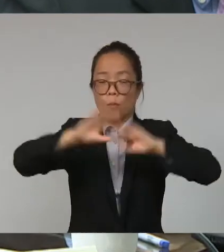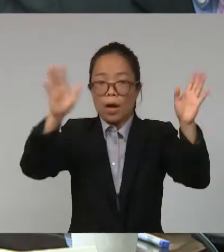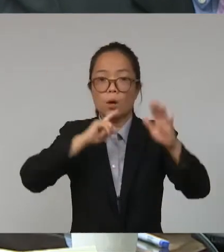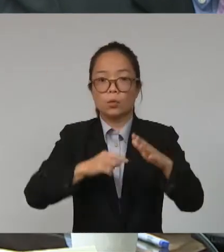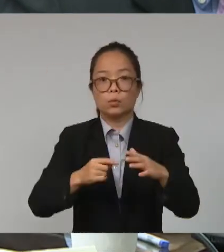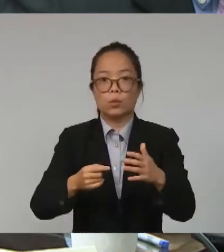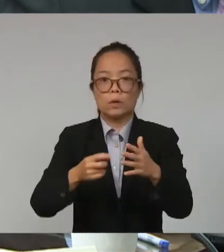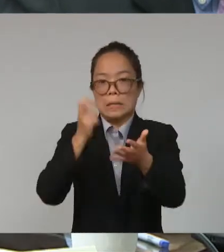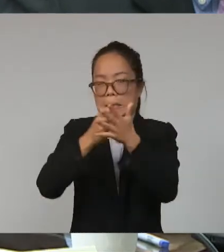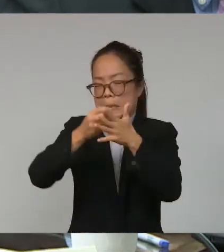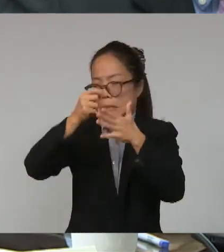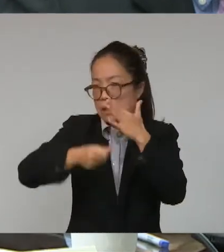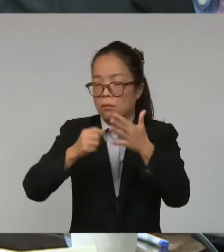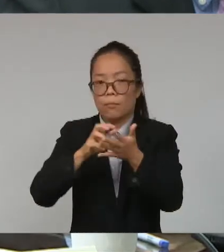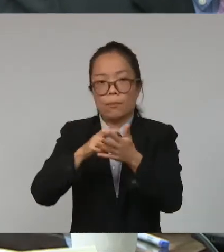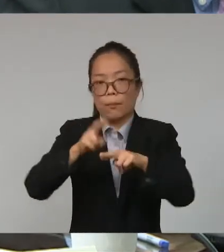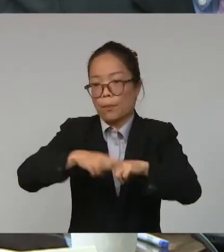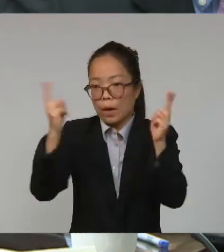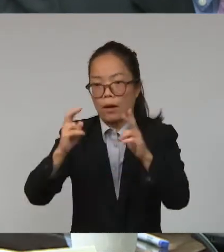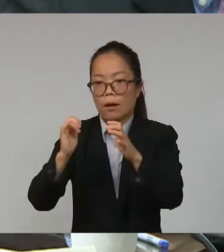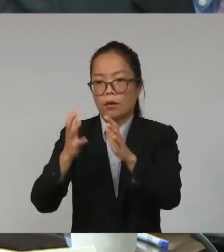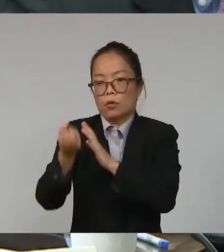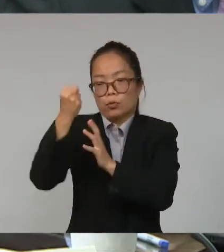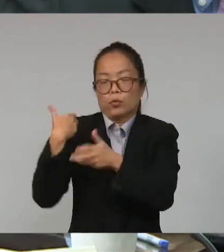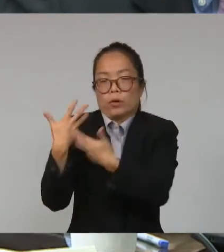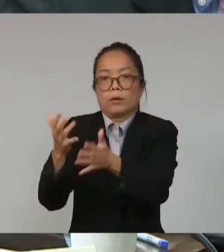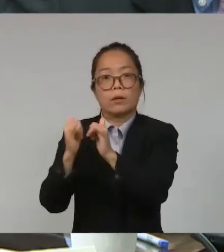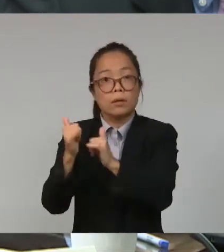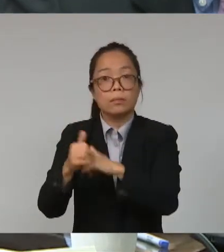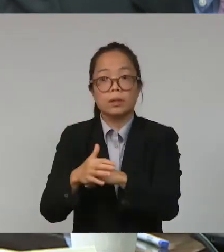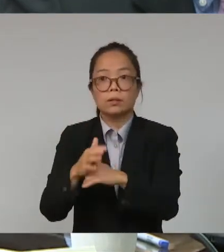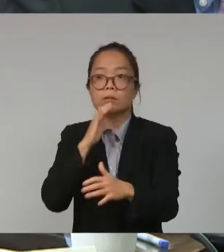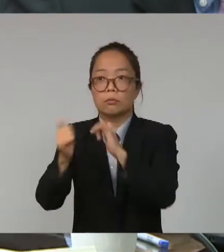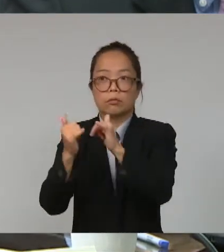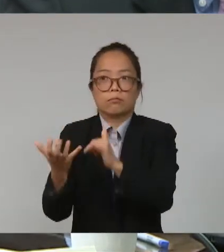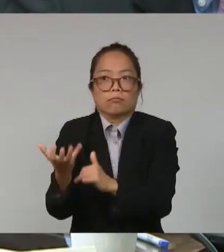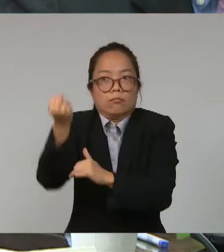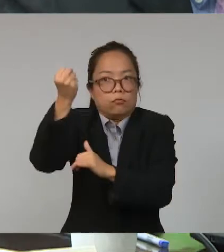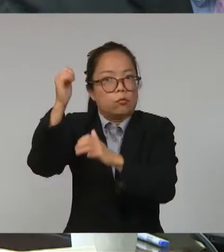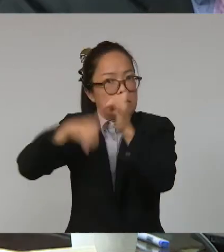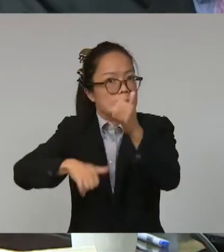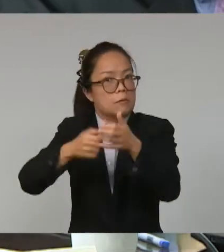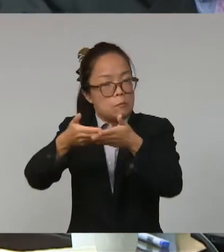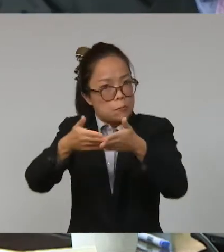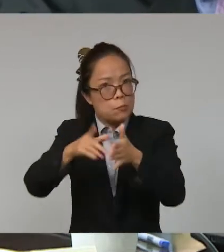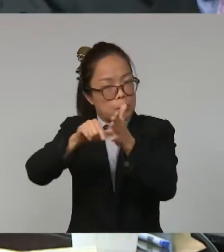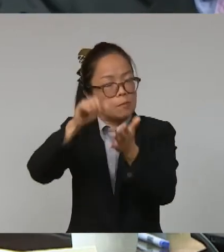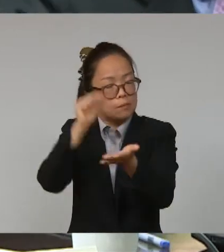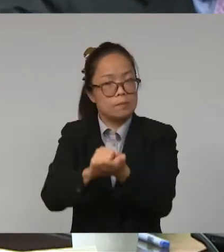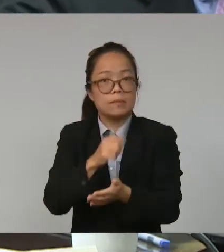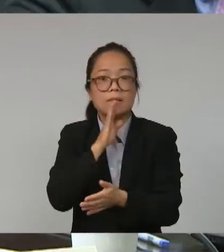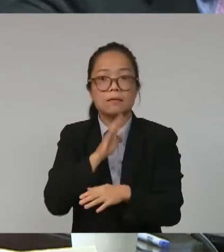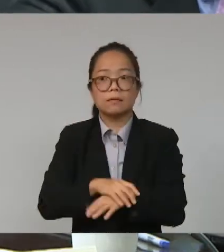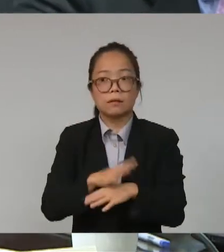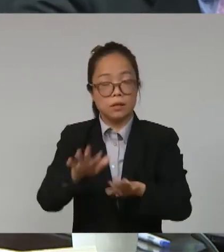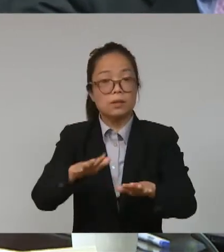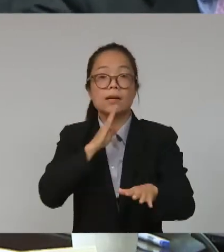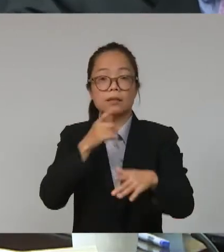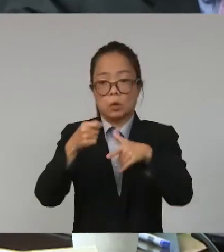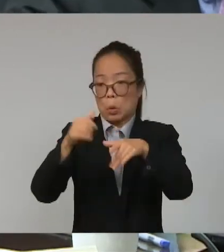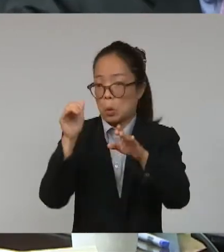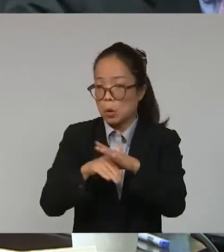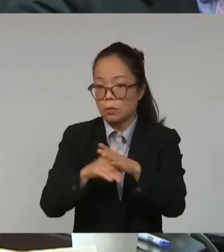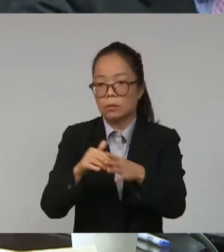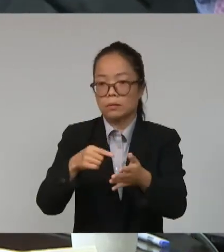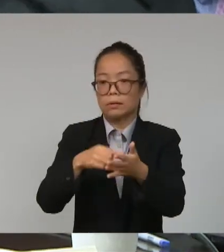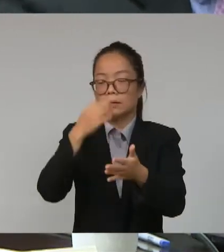还权于民，这是人民做主的历史时刻。”现在却只因一次公投的